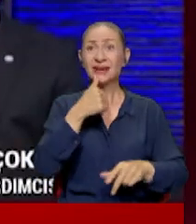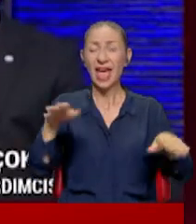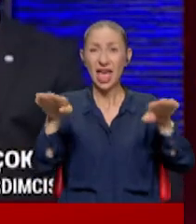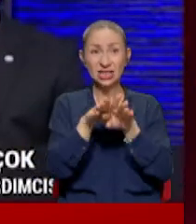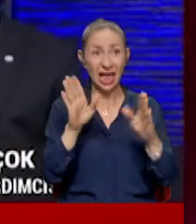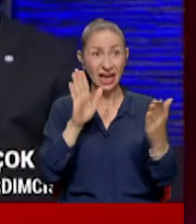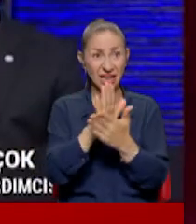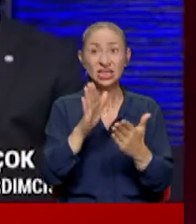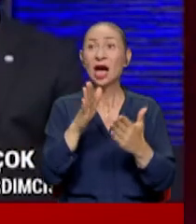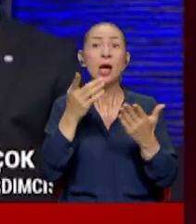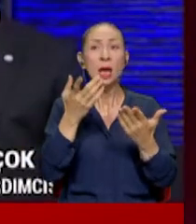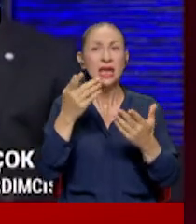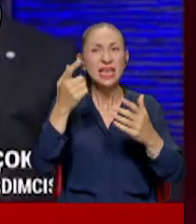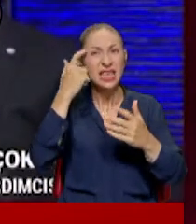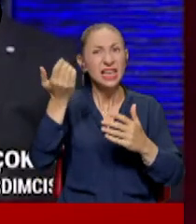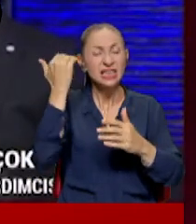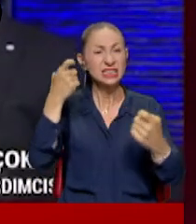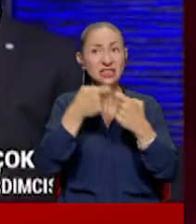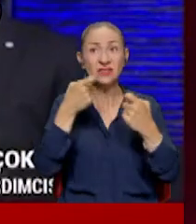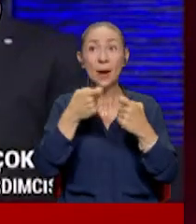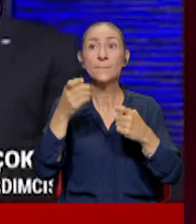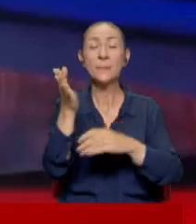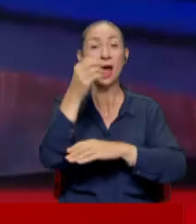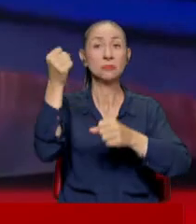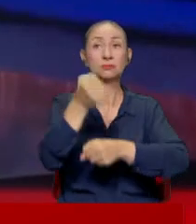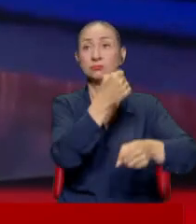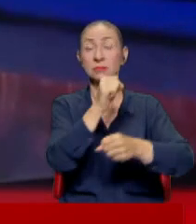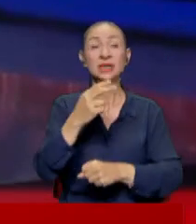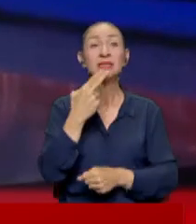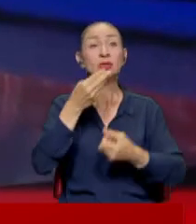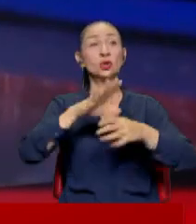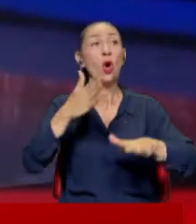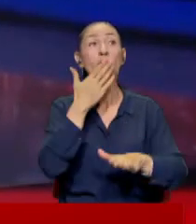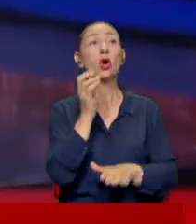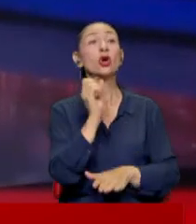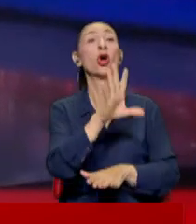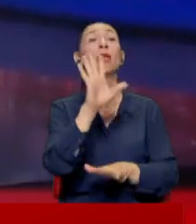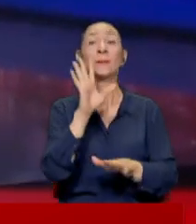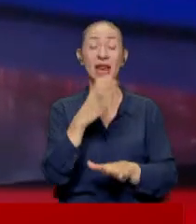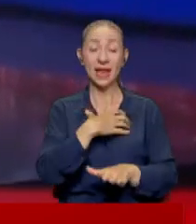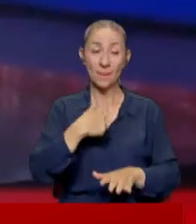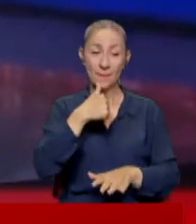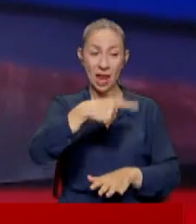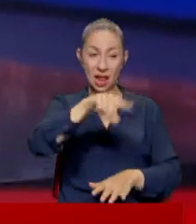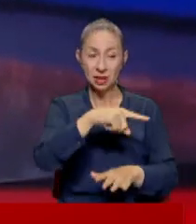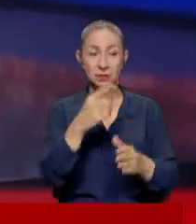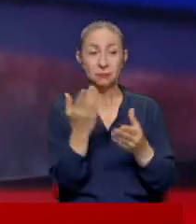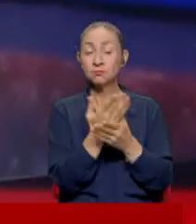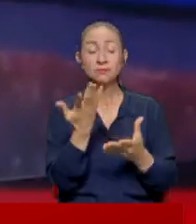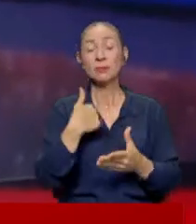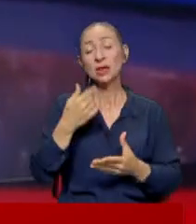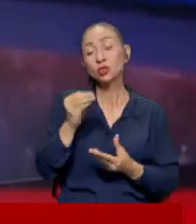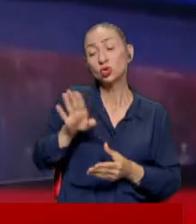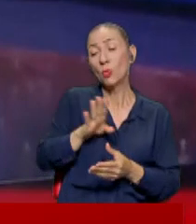eşitliğine karşı gericilerin açtığı savaşın bayraktarlığını yapmak. Kız çocuklarını okula göndermeyen velilerin argümanlarından bir tanesi de